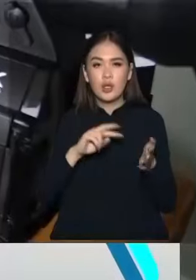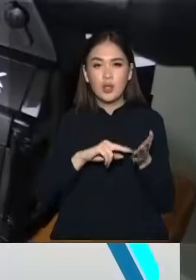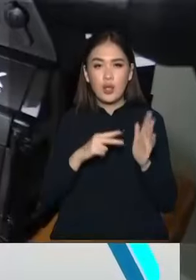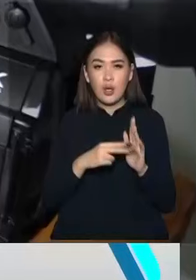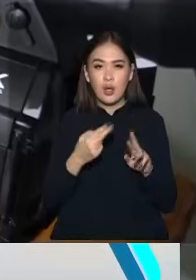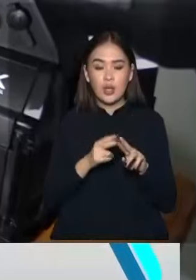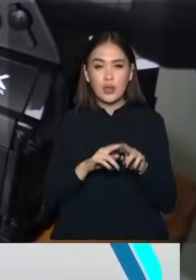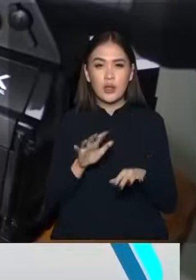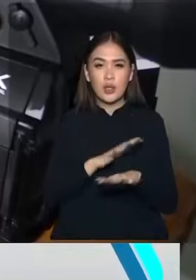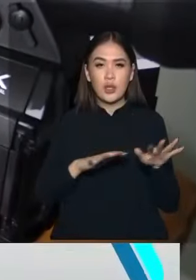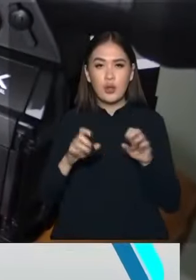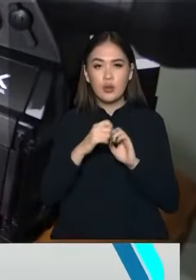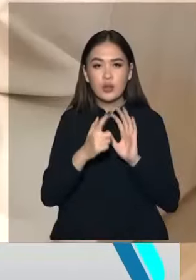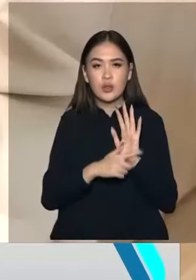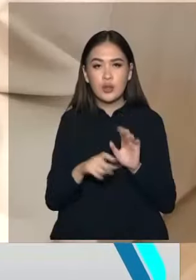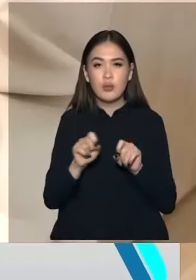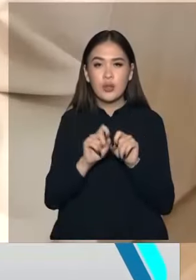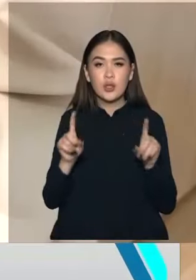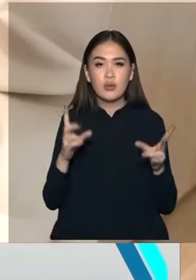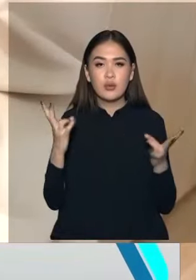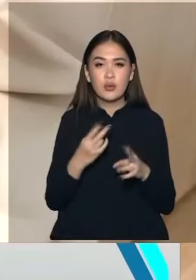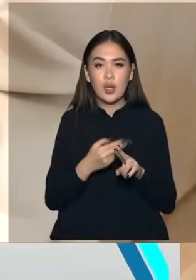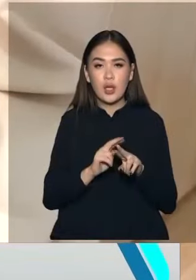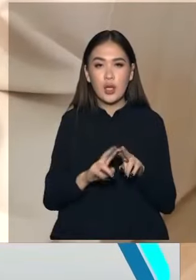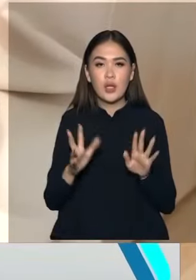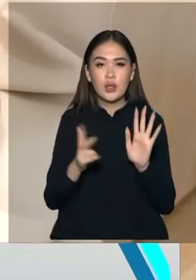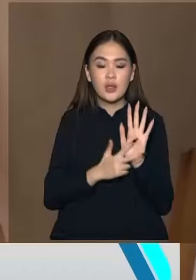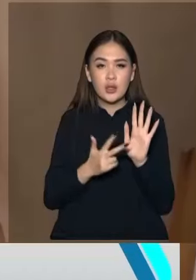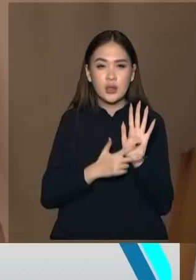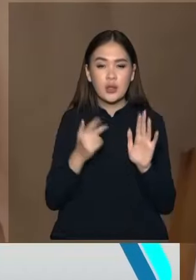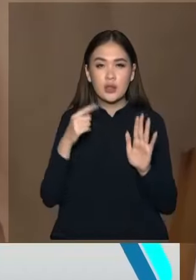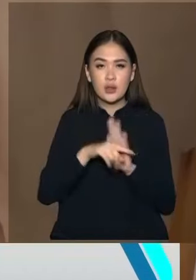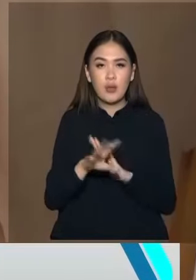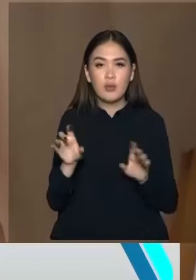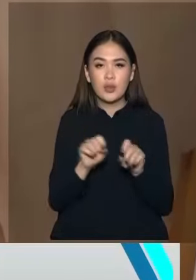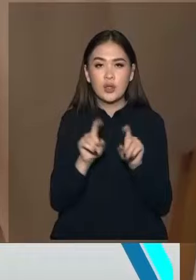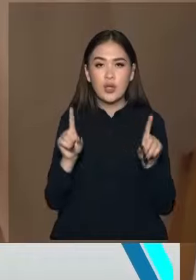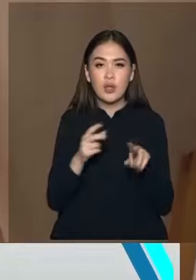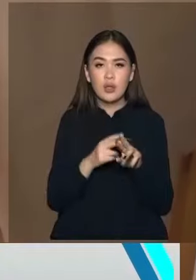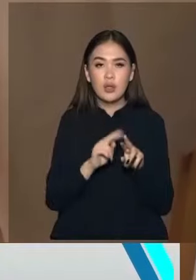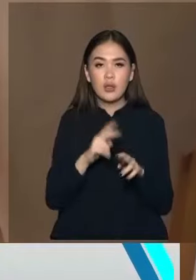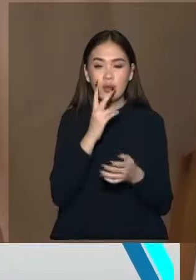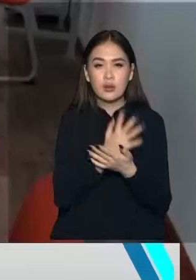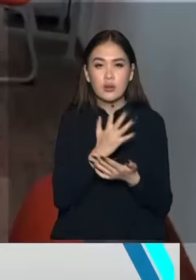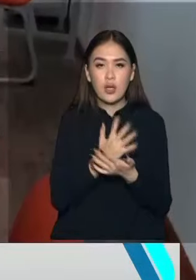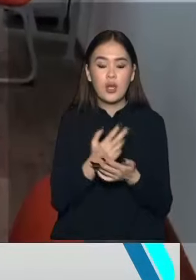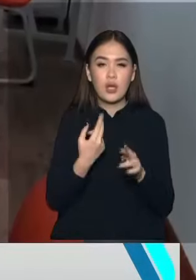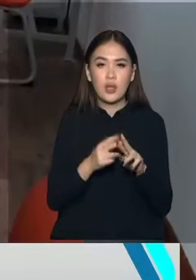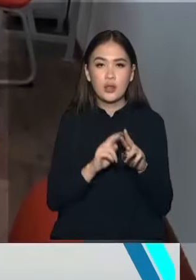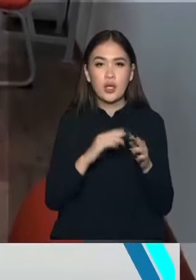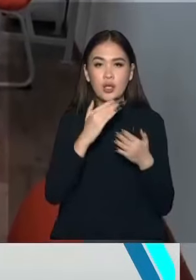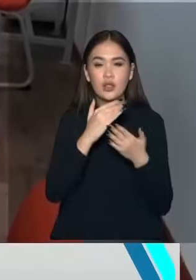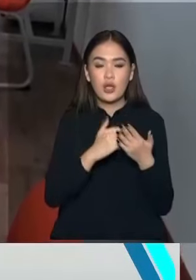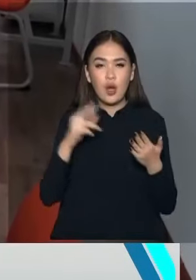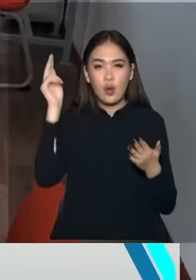ел бойынша Шалғайдағы 17 мектеп қамтылады. Олардың 8-інде зияткерлік мектептер стандарттарына сай дәрежеде